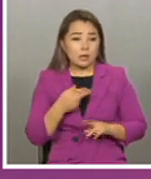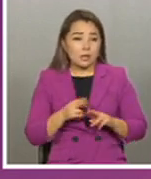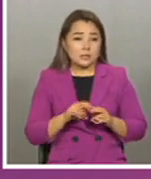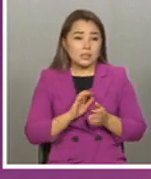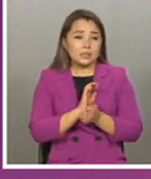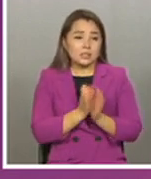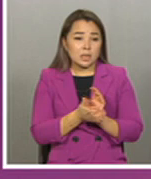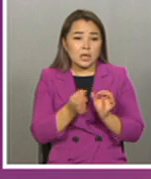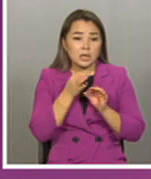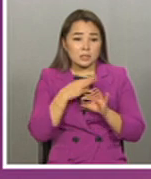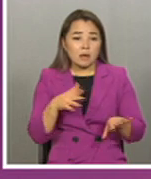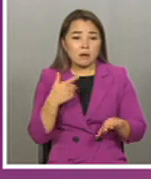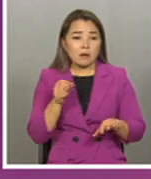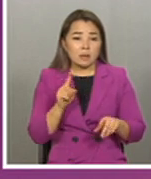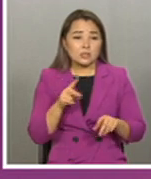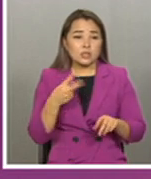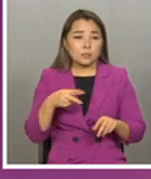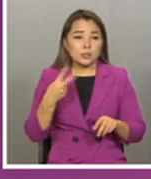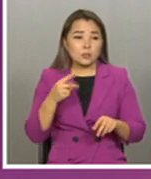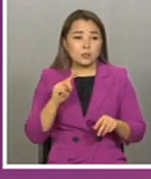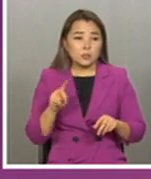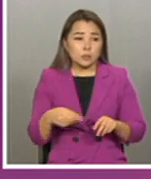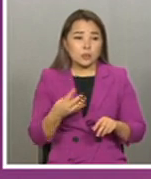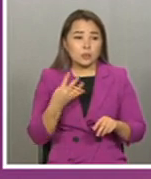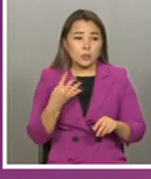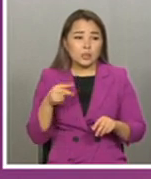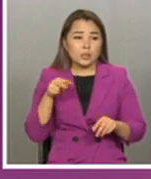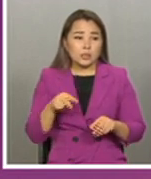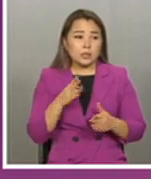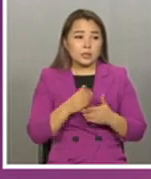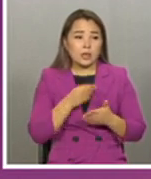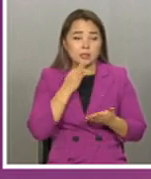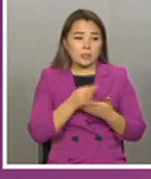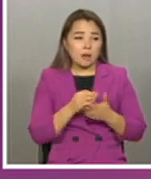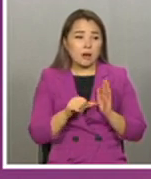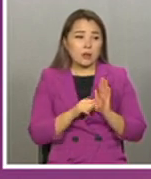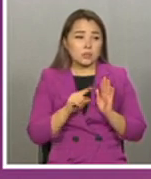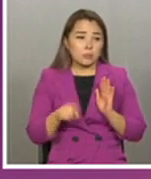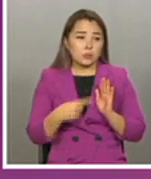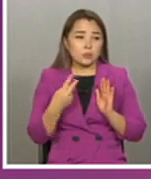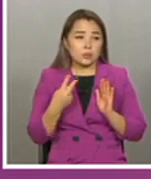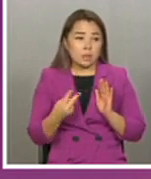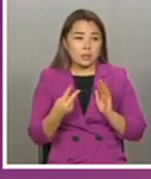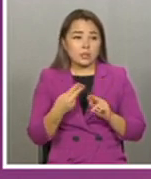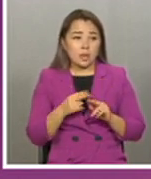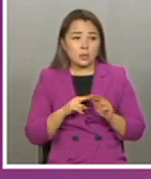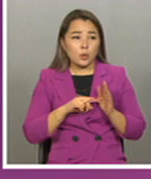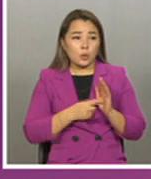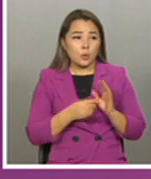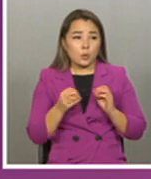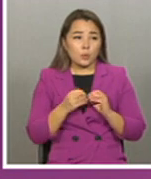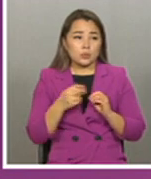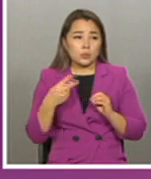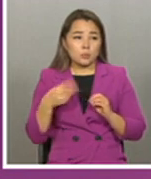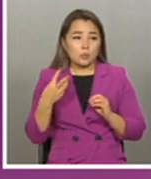келген газдың 22,4 литр көлемі 6,2 көбейтілген 10-23 дәрежесі бөлшектен